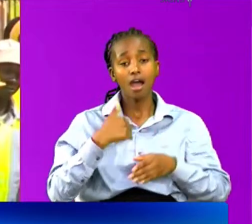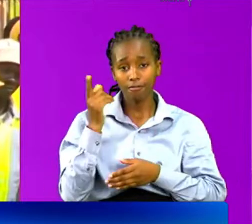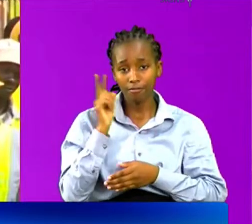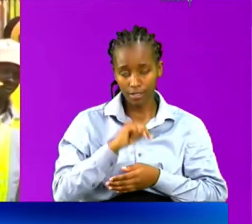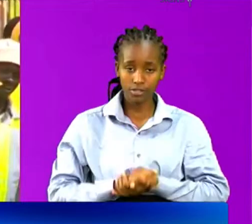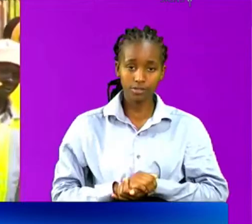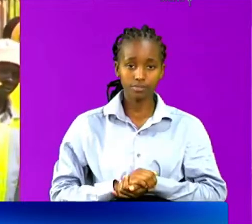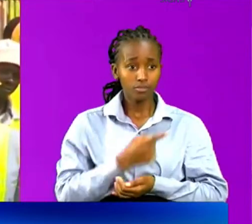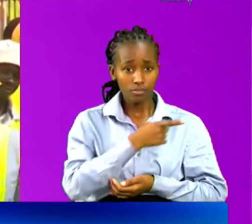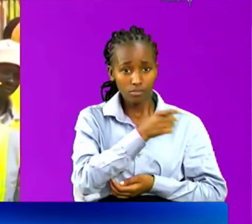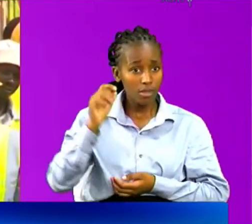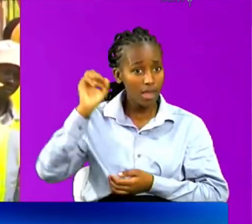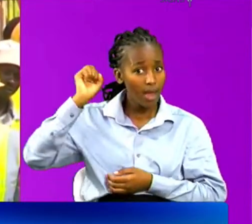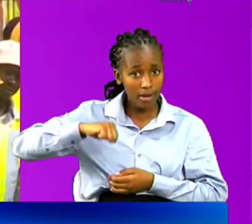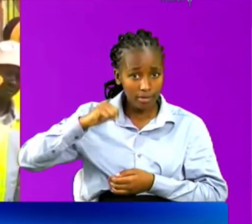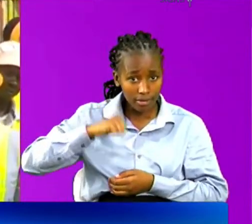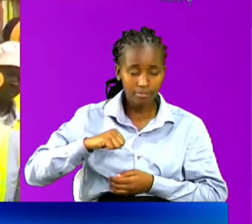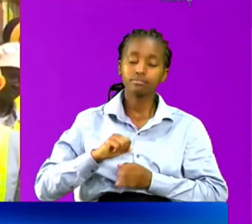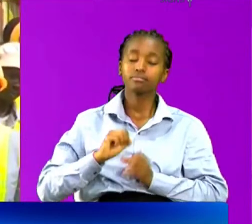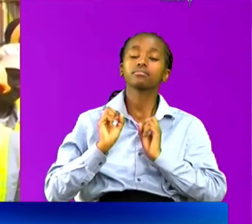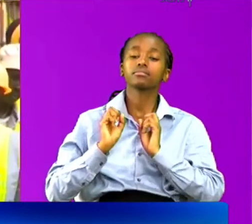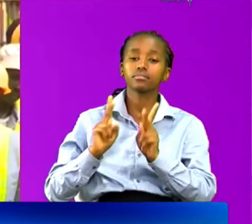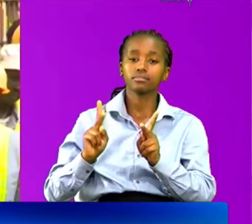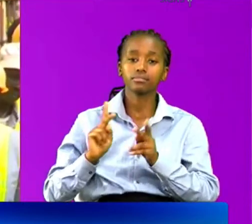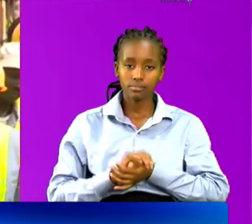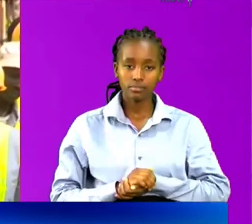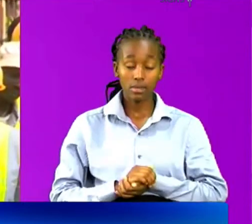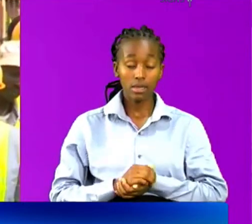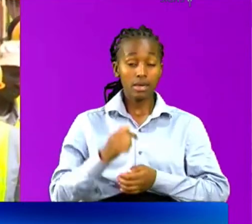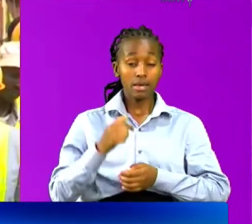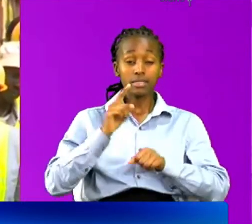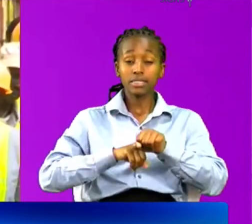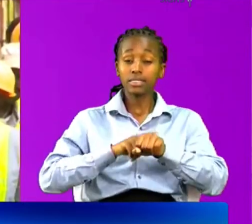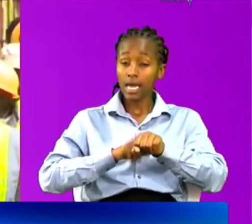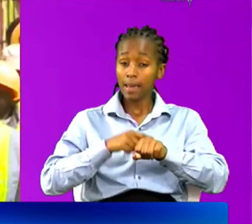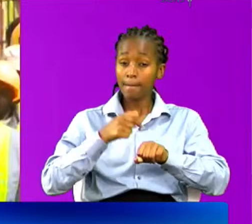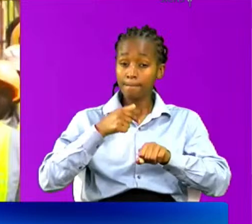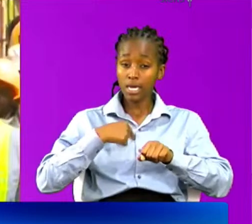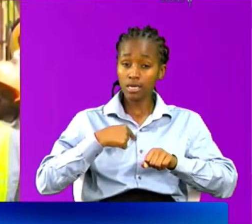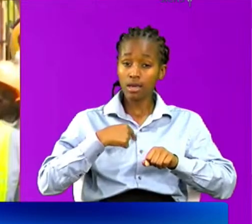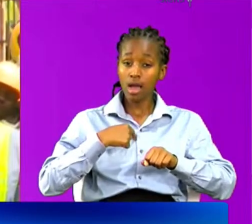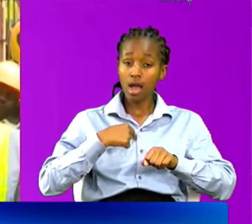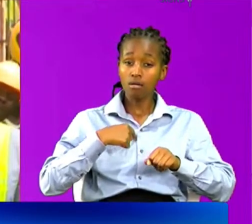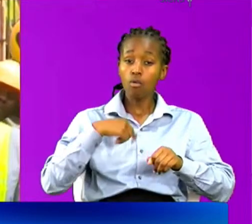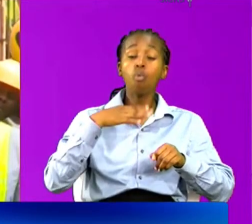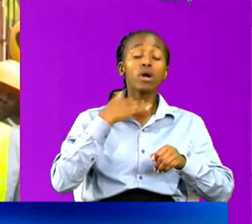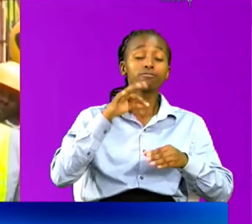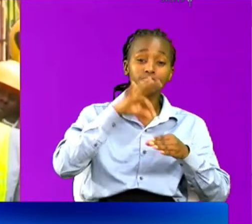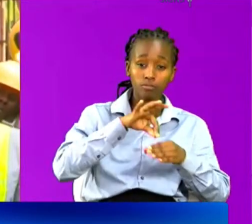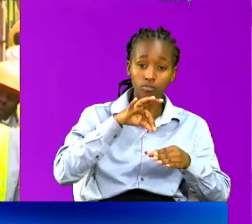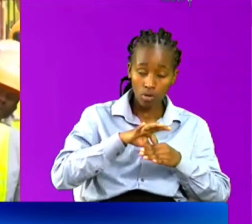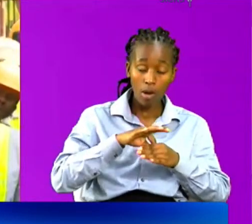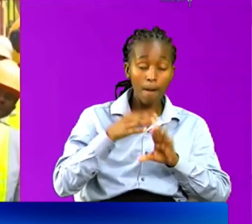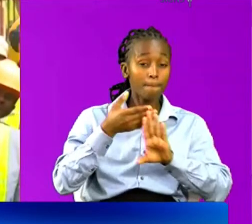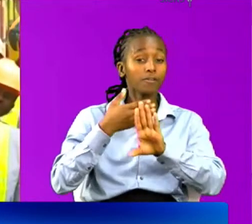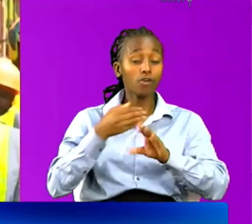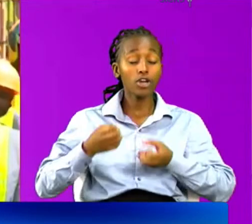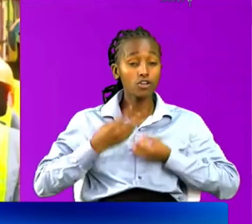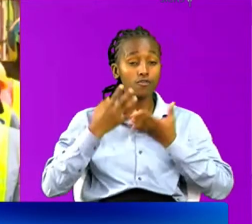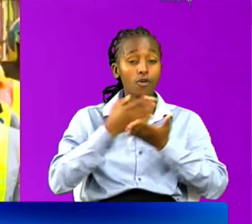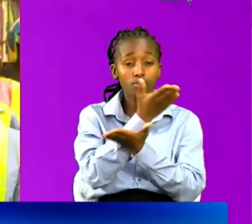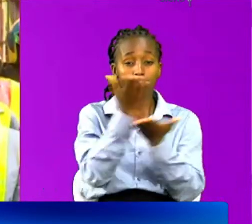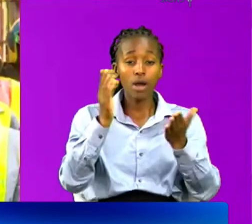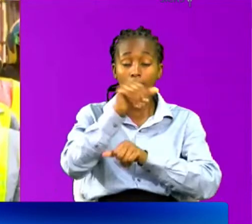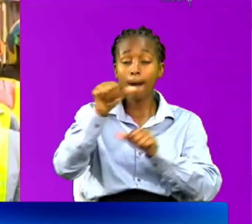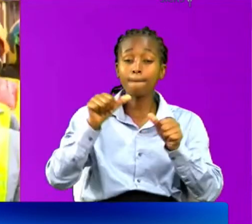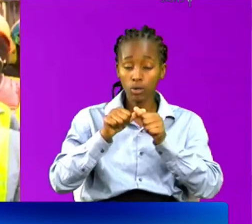Tuko pamoja? Na nilienda kwa uchaguzi nikawaambia wa Kenya ya kwamba tutakuwa na program ya housing ili kupanga